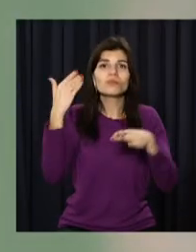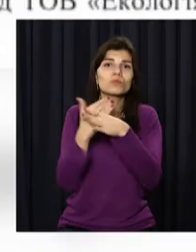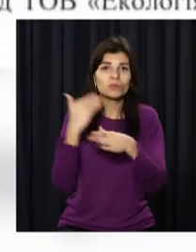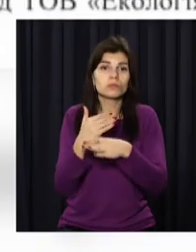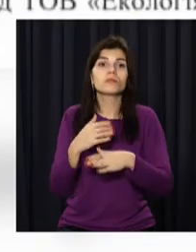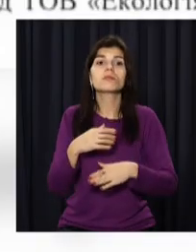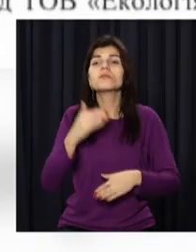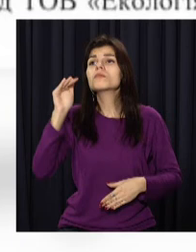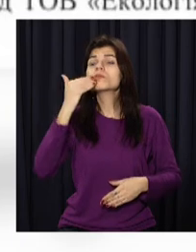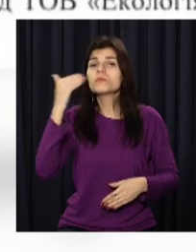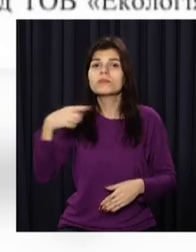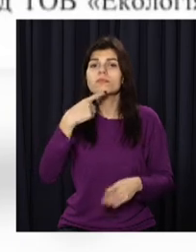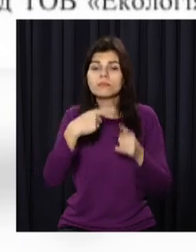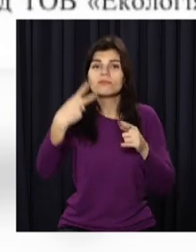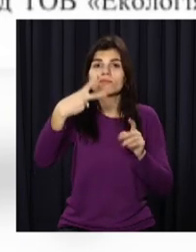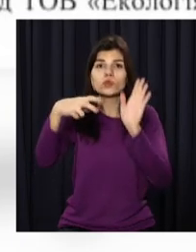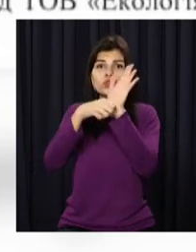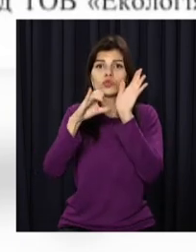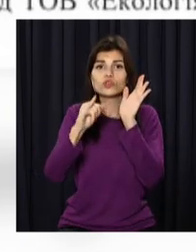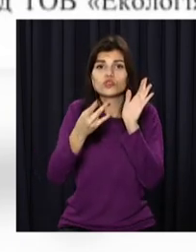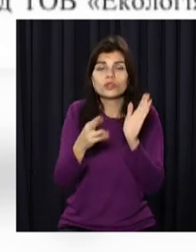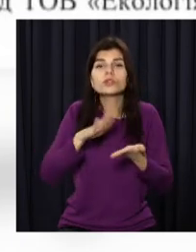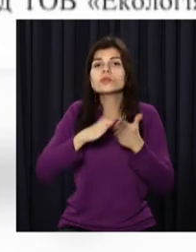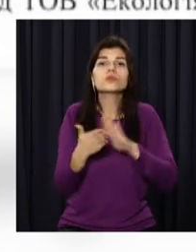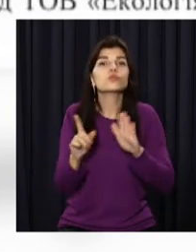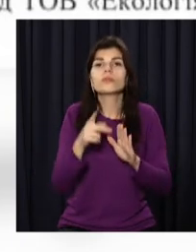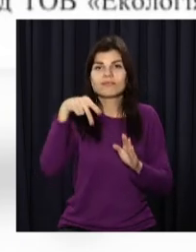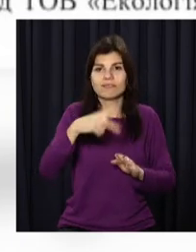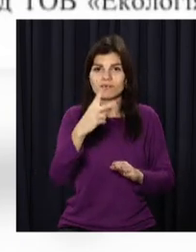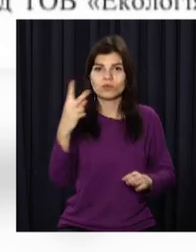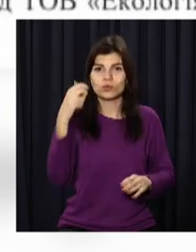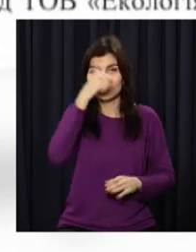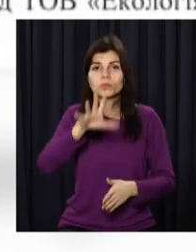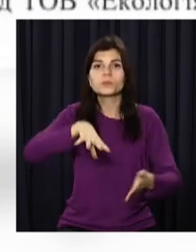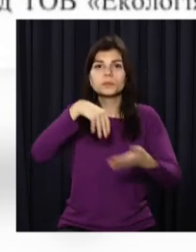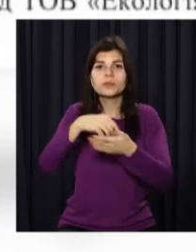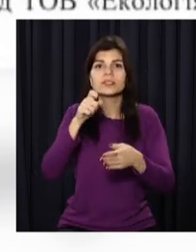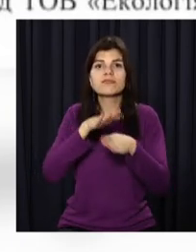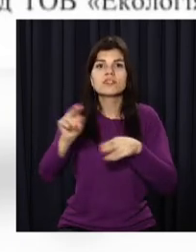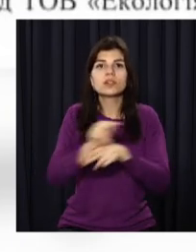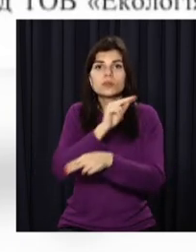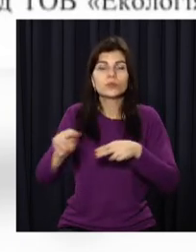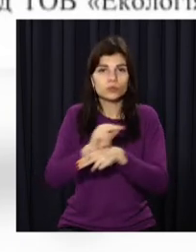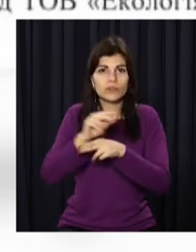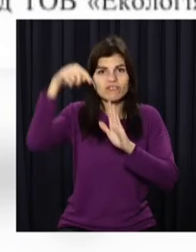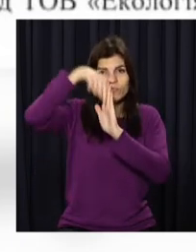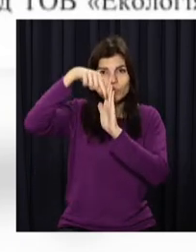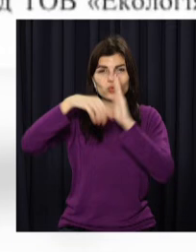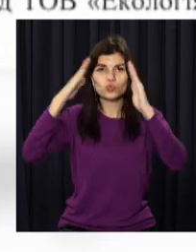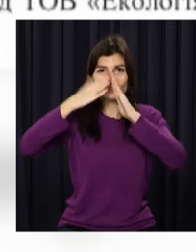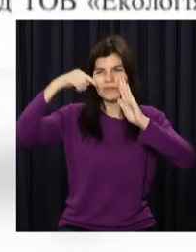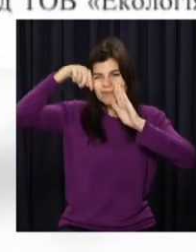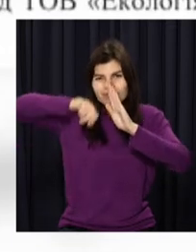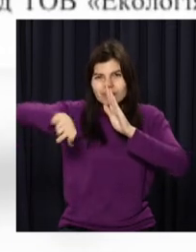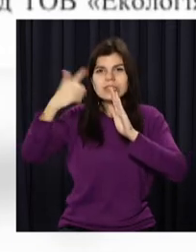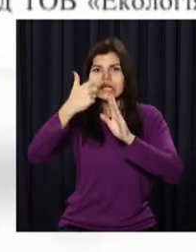відповіли. Станом на 26 січня 2022 року оплата за виконання ремонтних робіт на внутрішньобудинковій